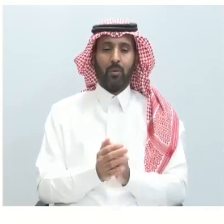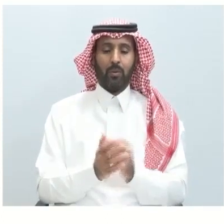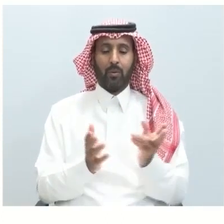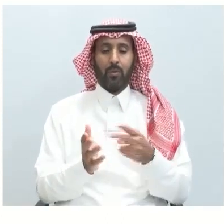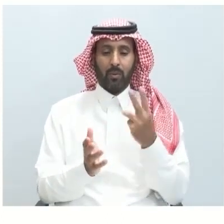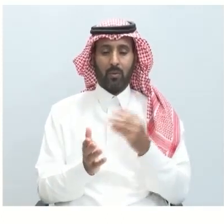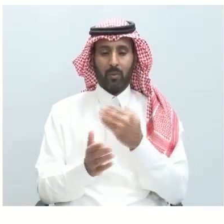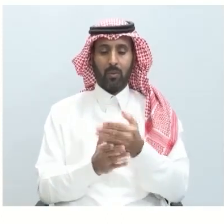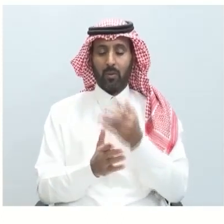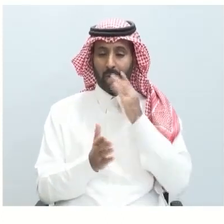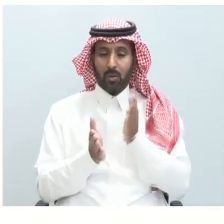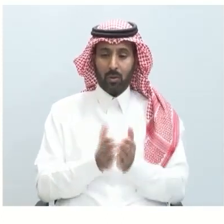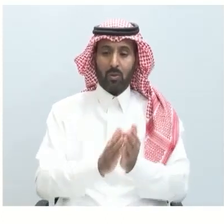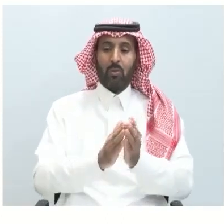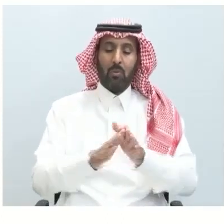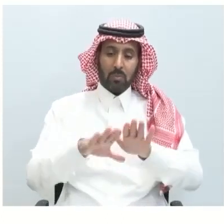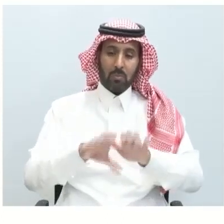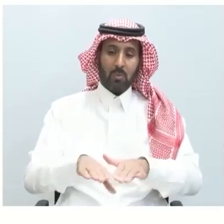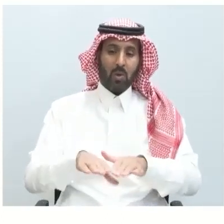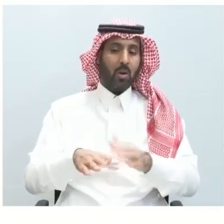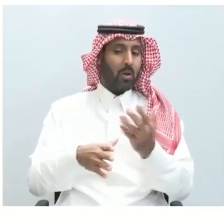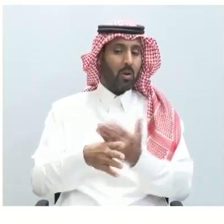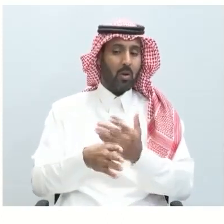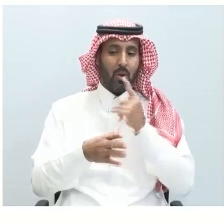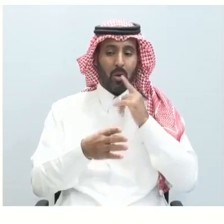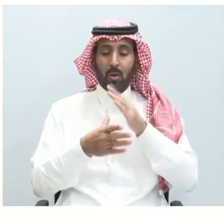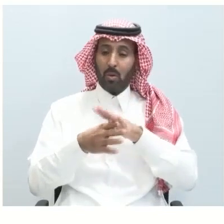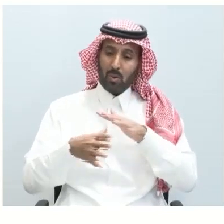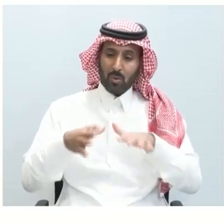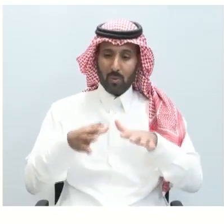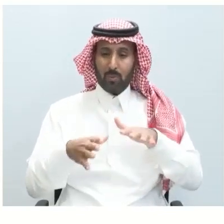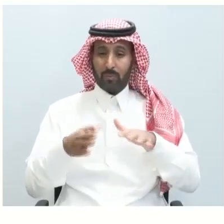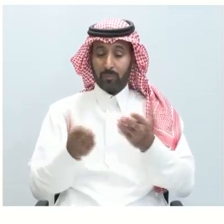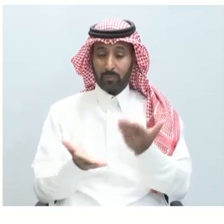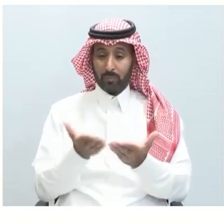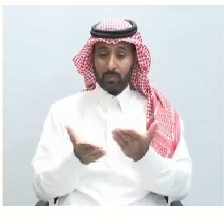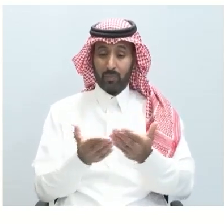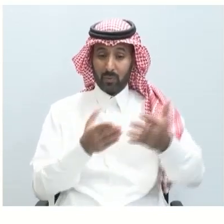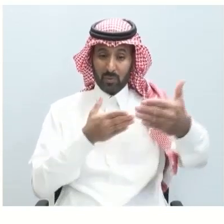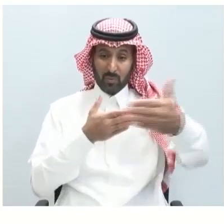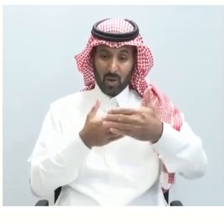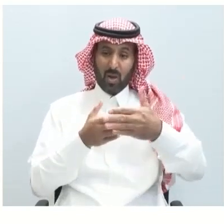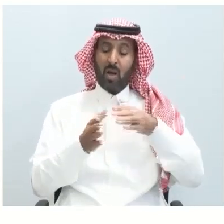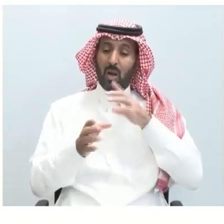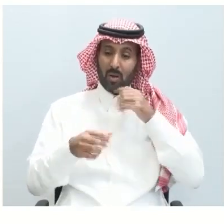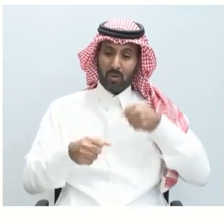الثاني اذا القارب لا يتحرك لكن هو في حاله اتزان ديناميكي